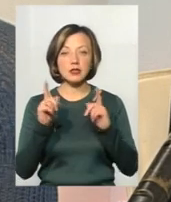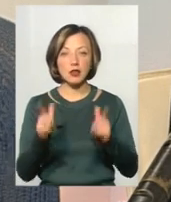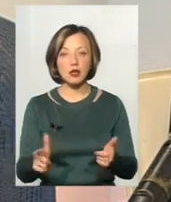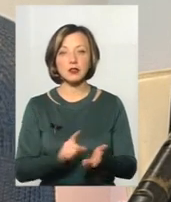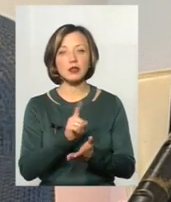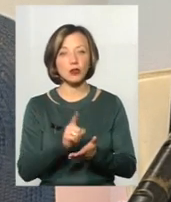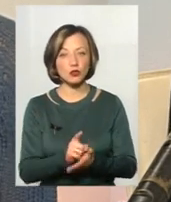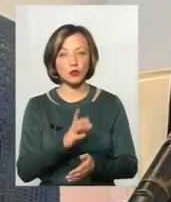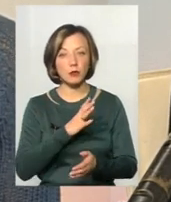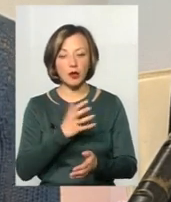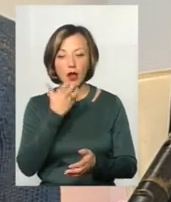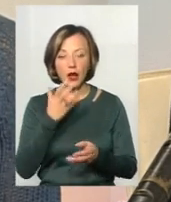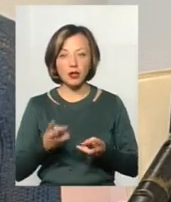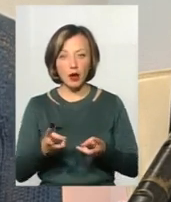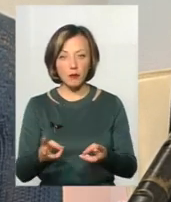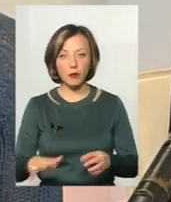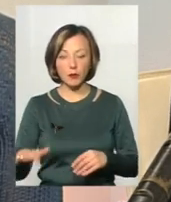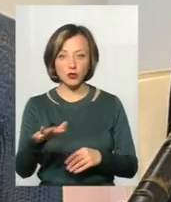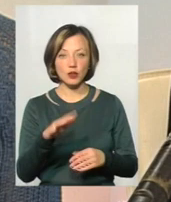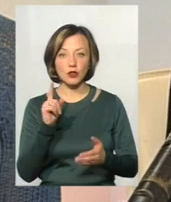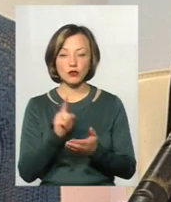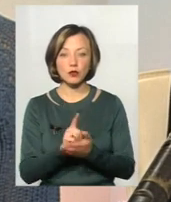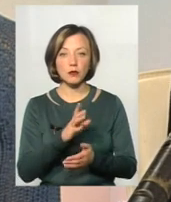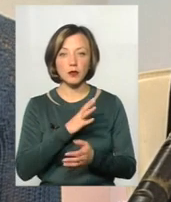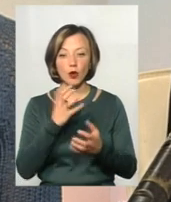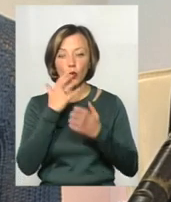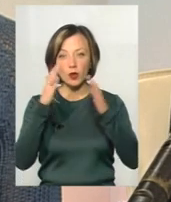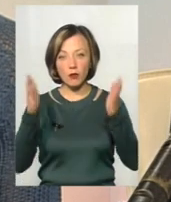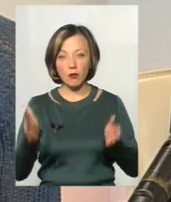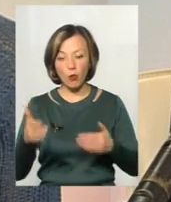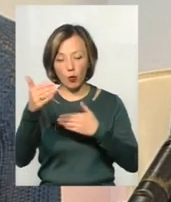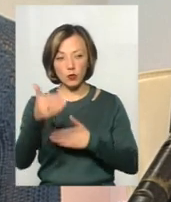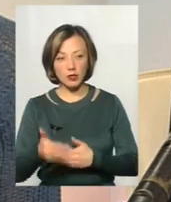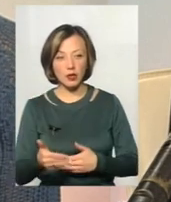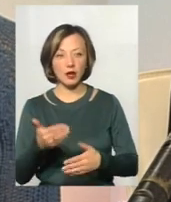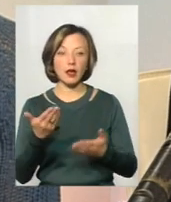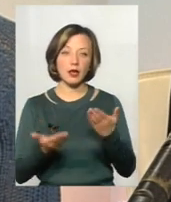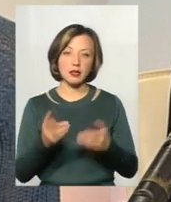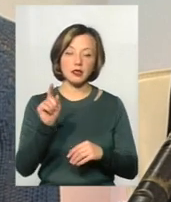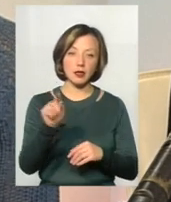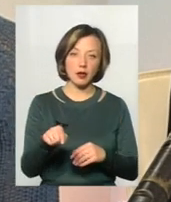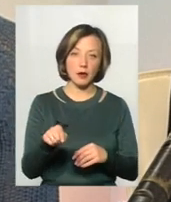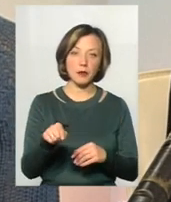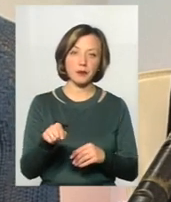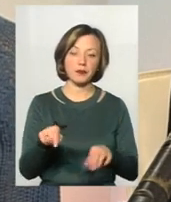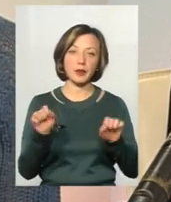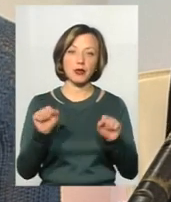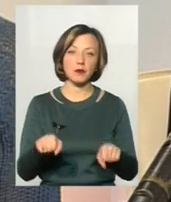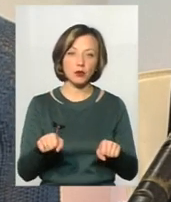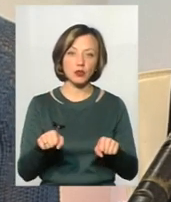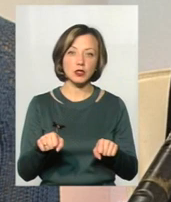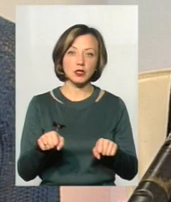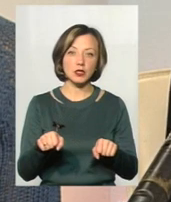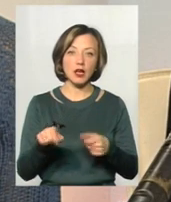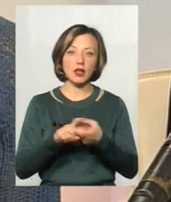быть отапливаемое помещение, должно быть как-то или утепленное, по крайней мере. То есть, если там можно убить